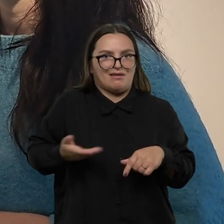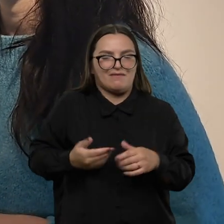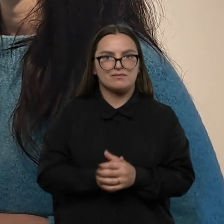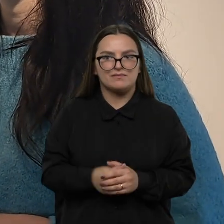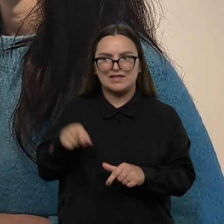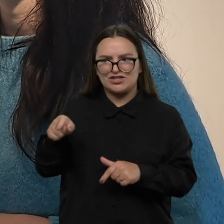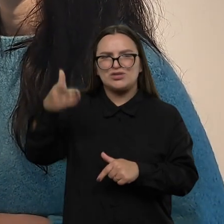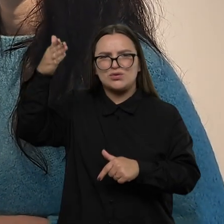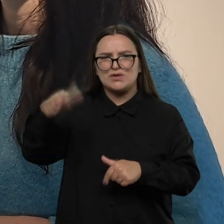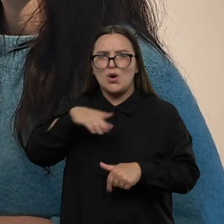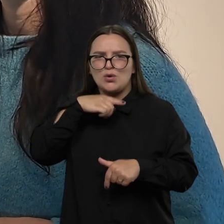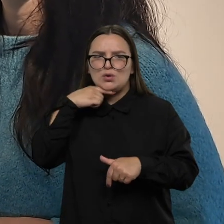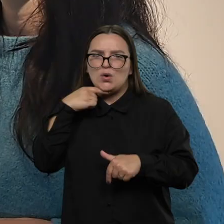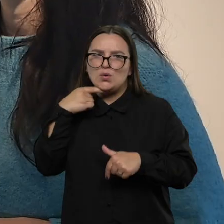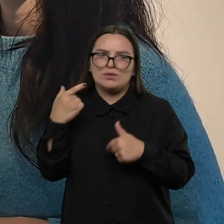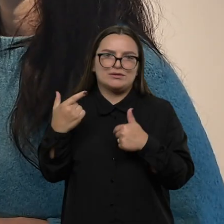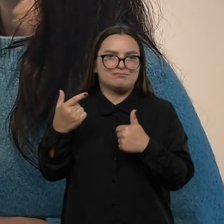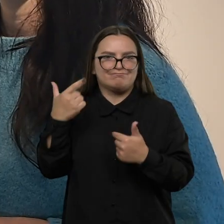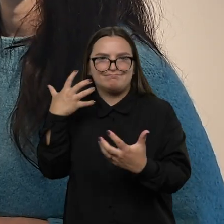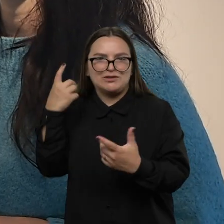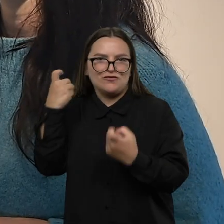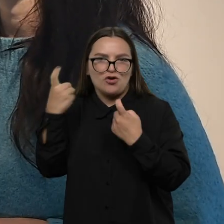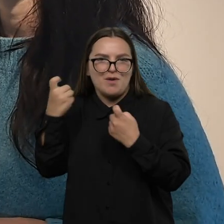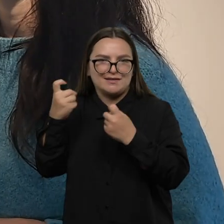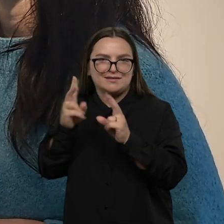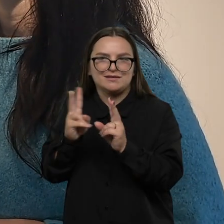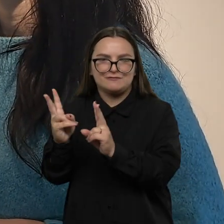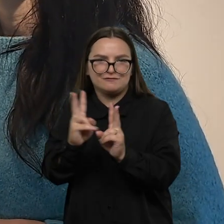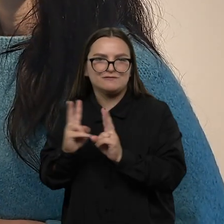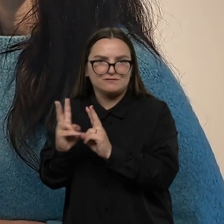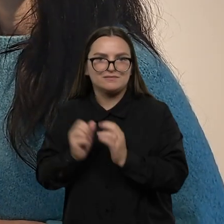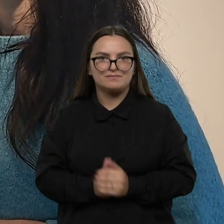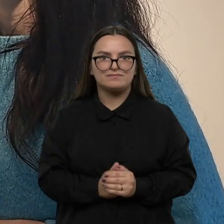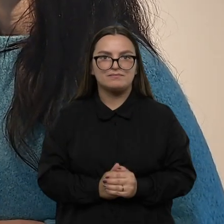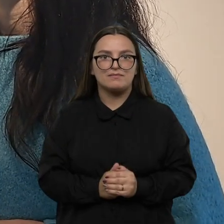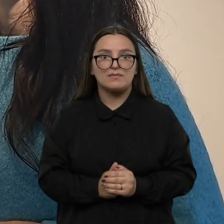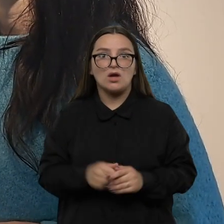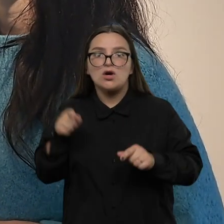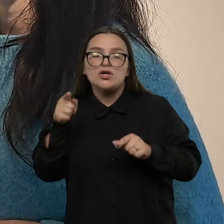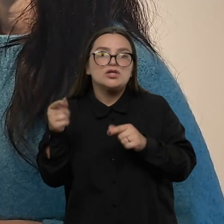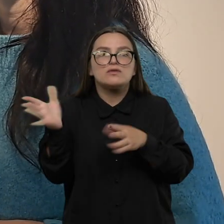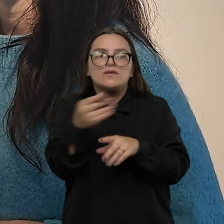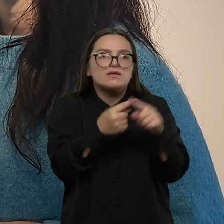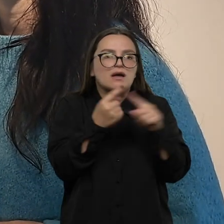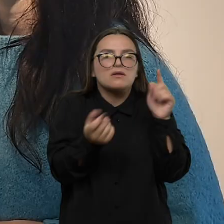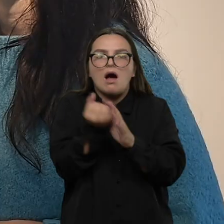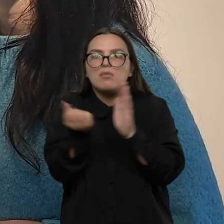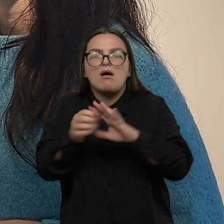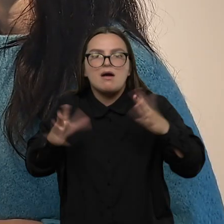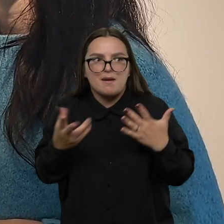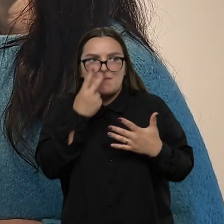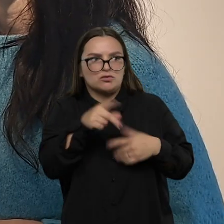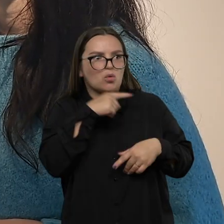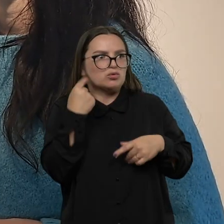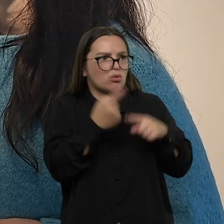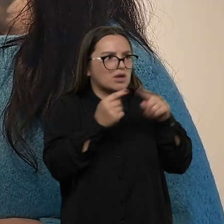tikrųjų daug skausmo yra sugėrę. O kaip sekėsi radinius surinkti? Nes čia ekspozicijoje tai matosi, tų radinių tikrai